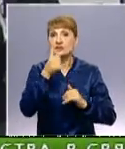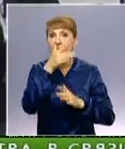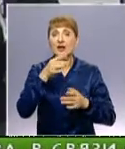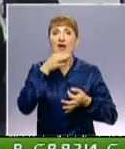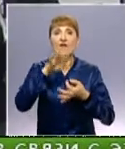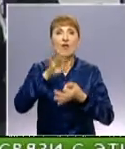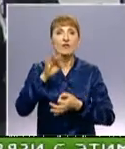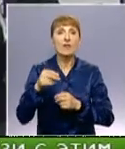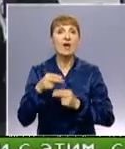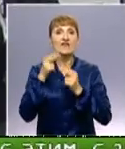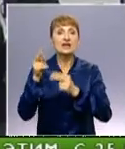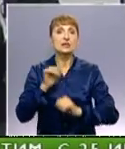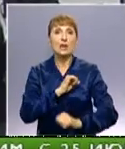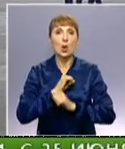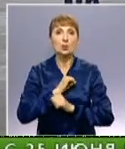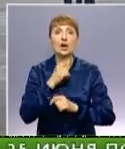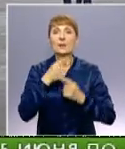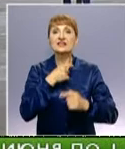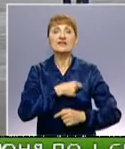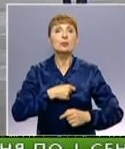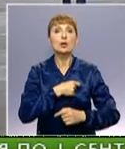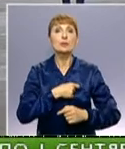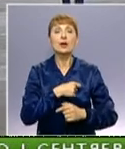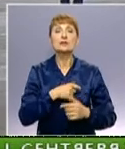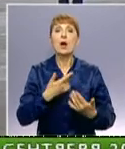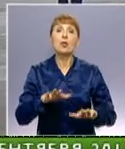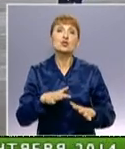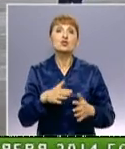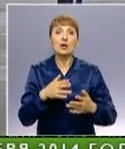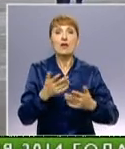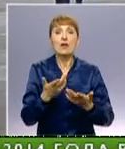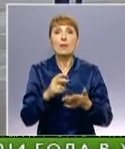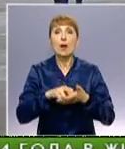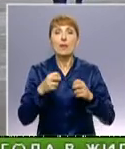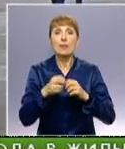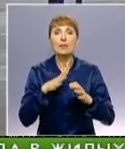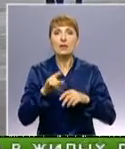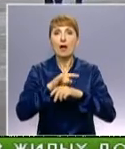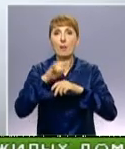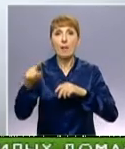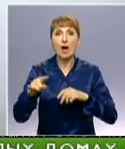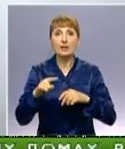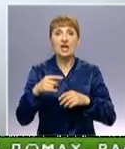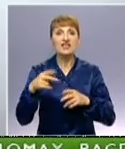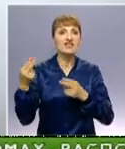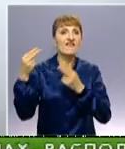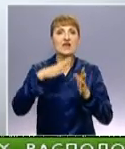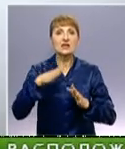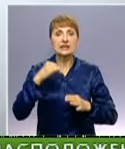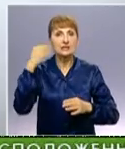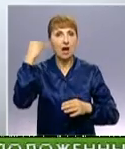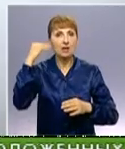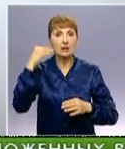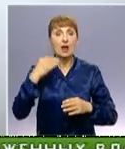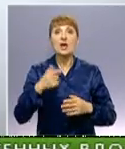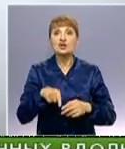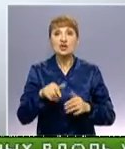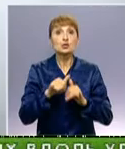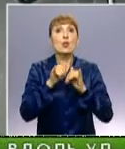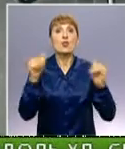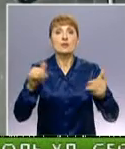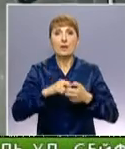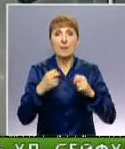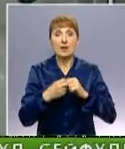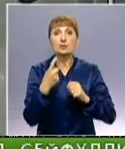вовремя вылететь на отдых. По словам туроператора, подвела компания Jetline. Самолет не вылетел из Анталии. На этот раз инцидент куда масштабнее.